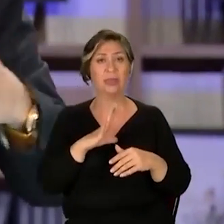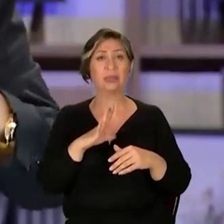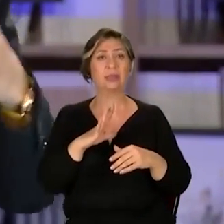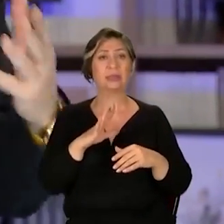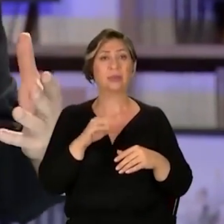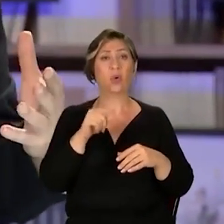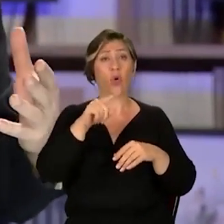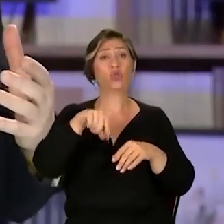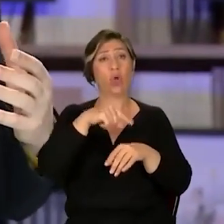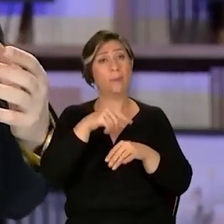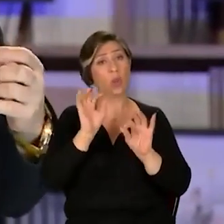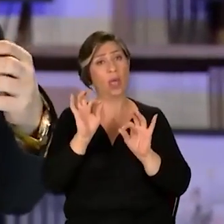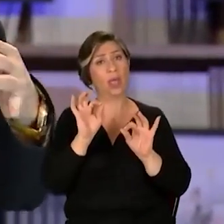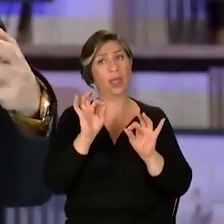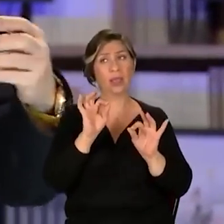ve şey dönem de öyle,